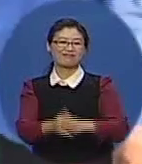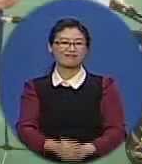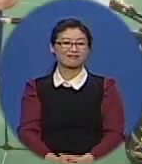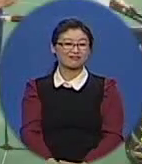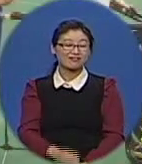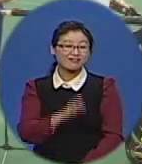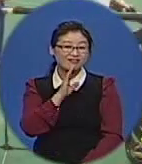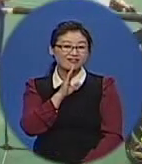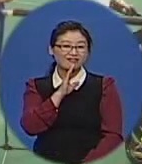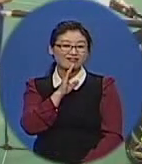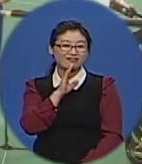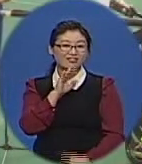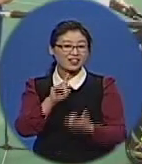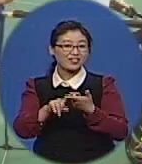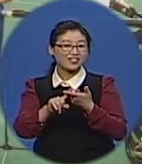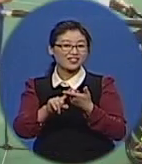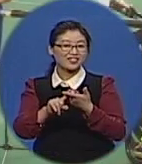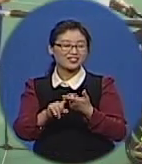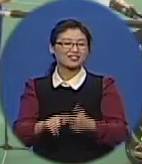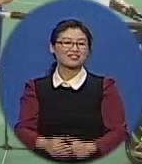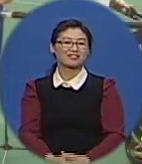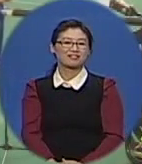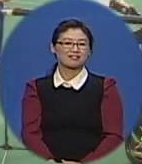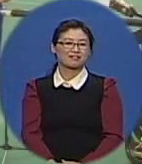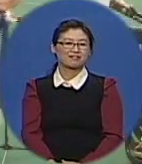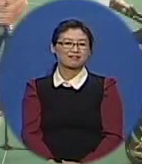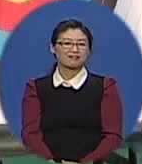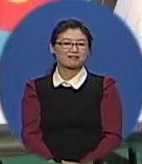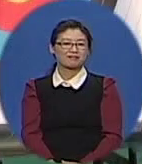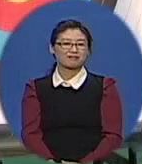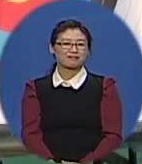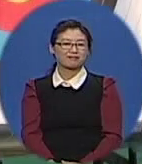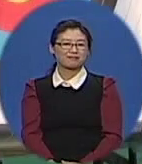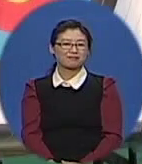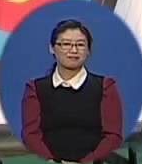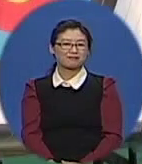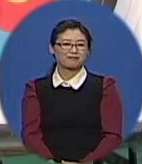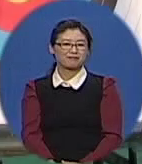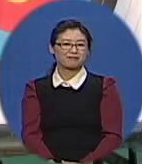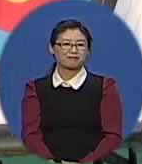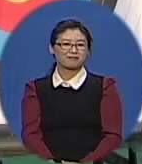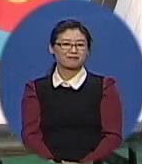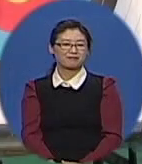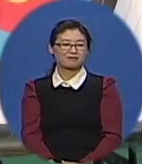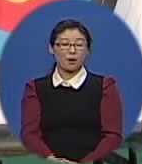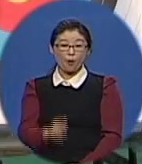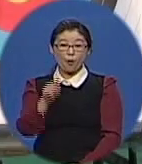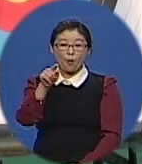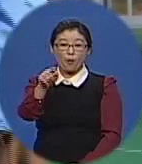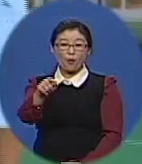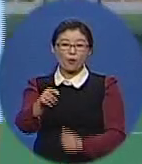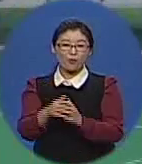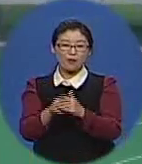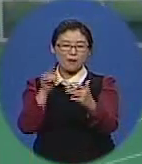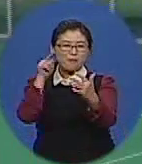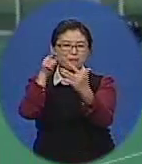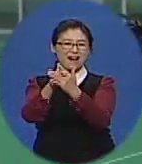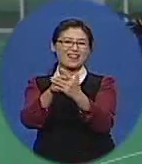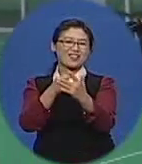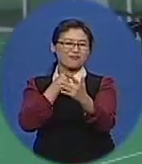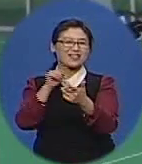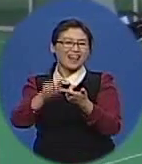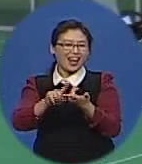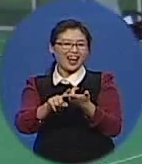맞아요? 네, 쏘면 돼요? 9987 오! 정확히 내가 쏘려고 했던 흰색이 딱